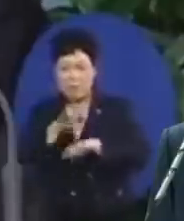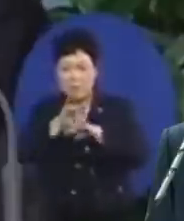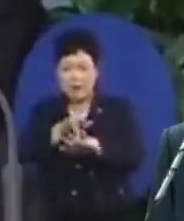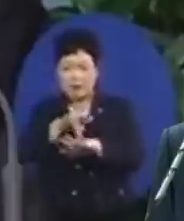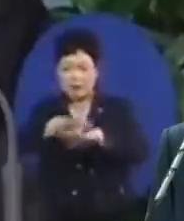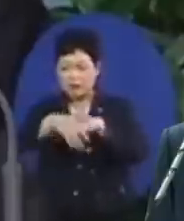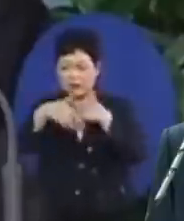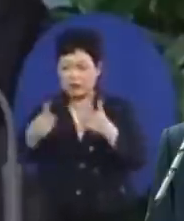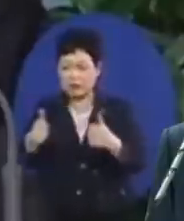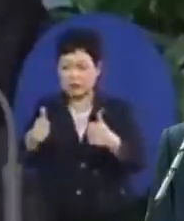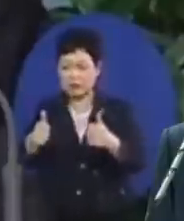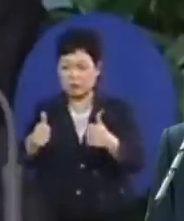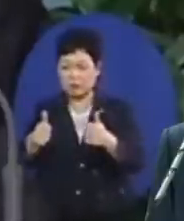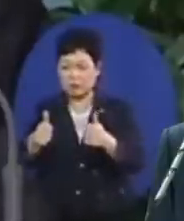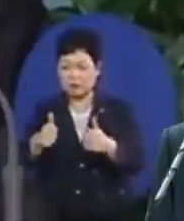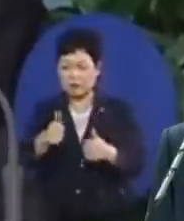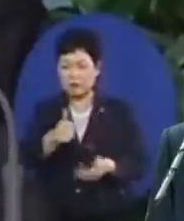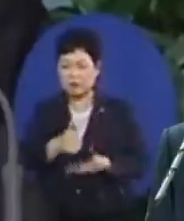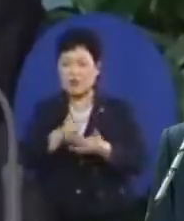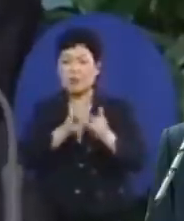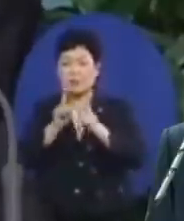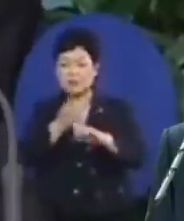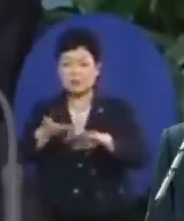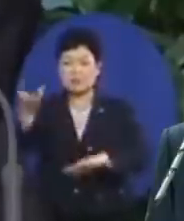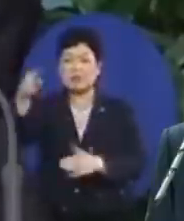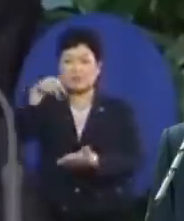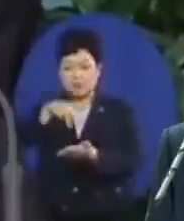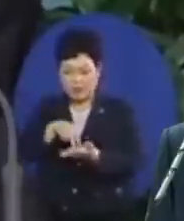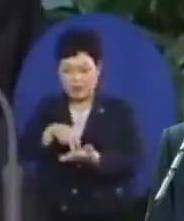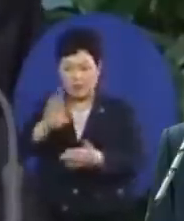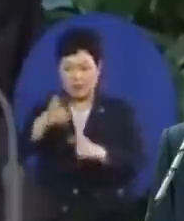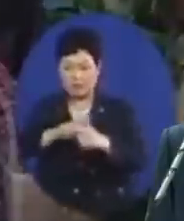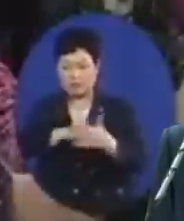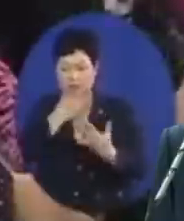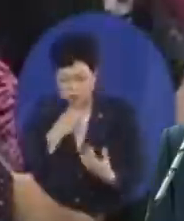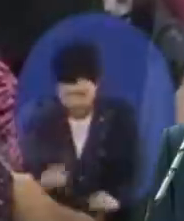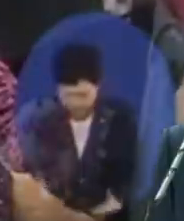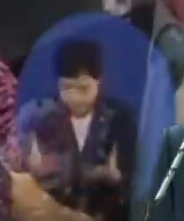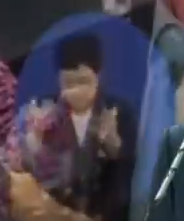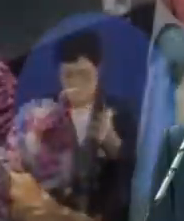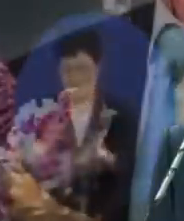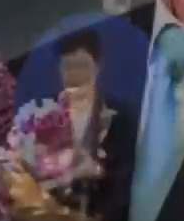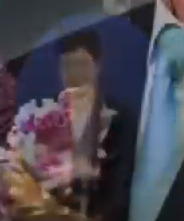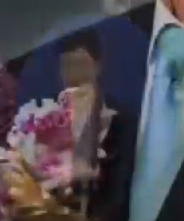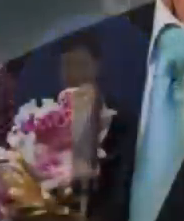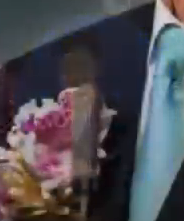마귀를 대적하고 주의 말씀 위에 서게 되시기를 주의 이름으로 축원합니다.